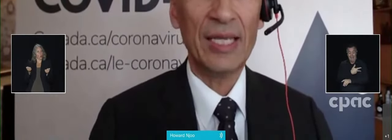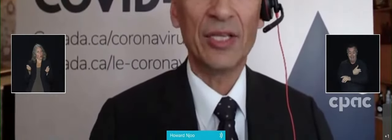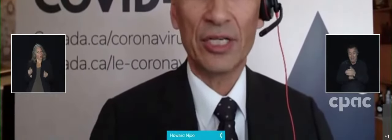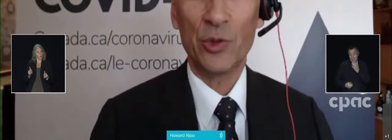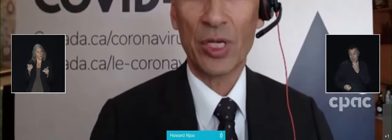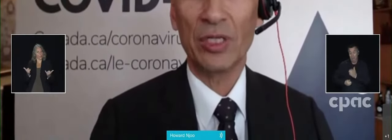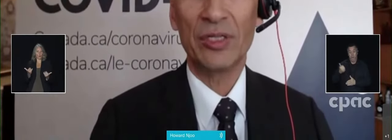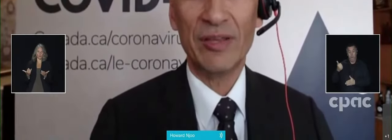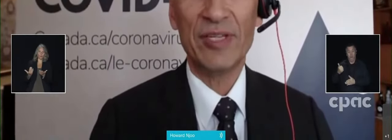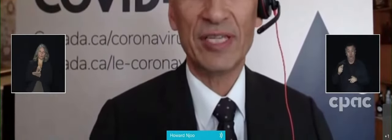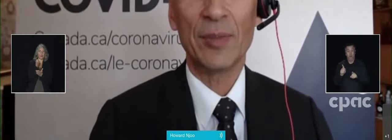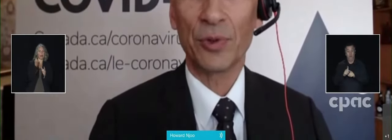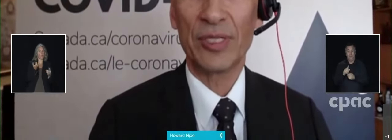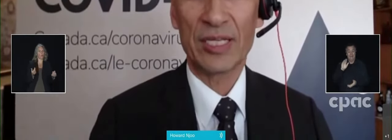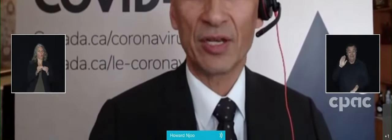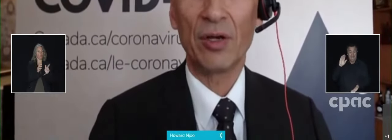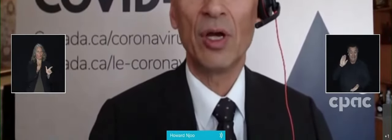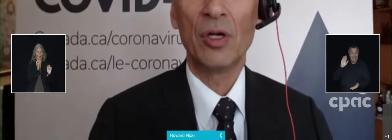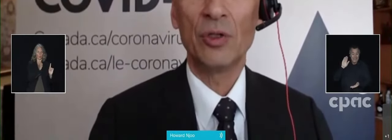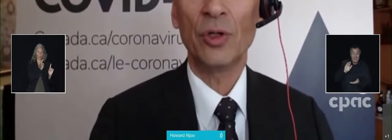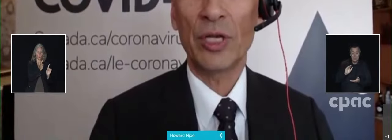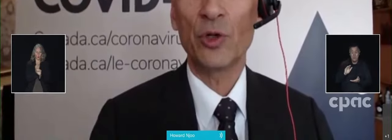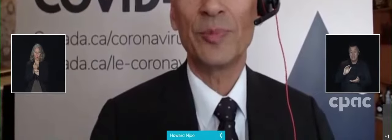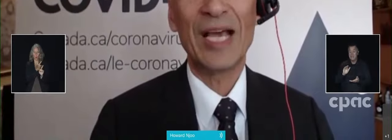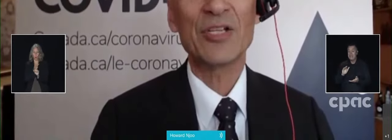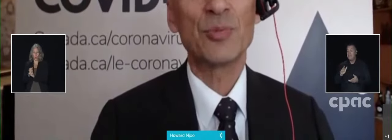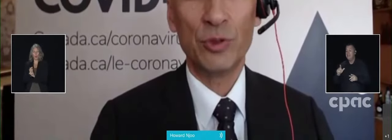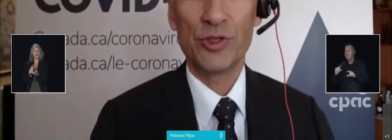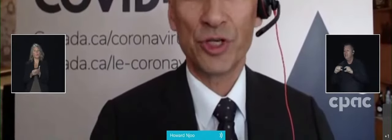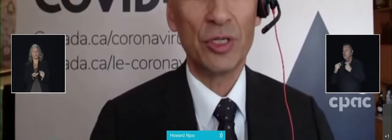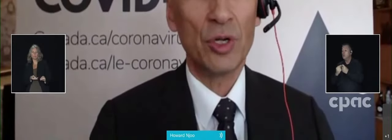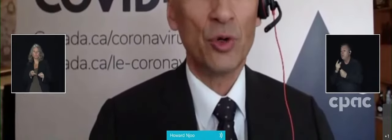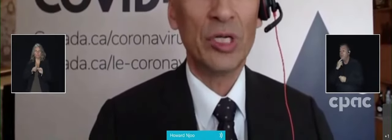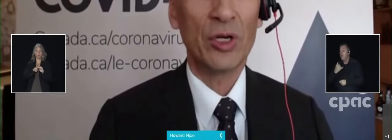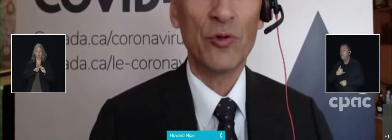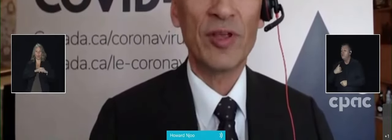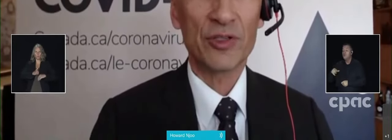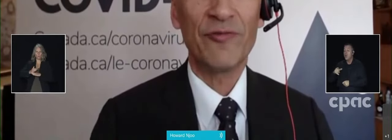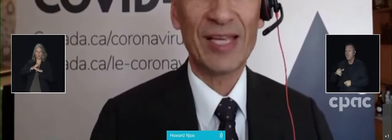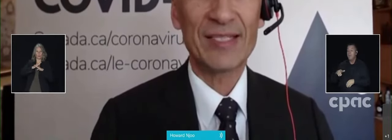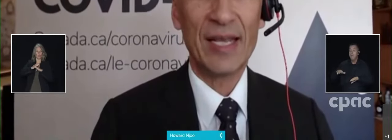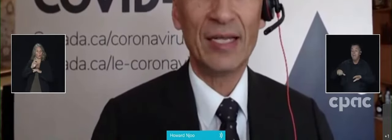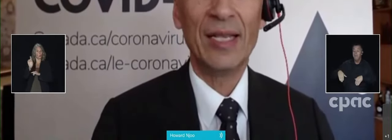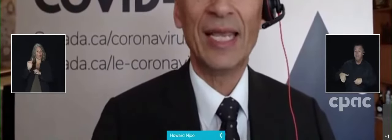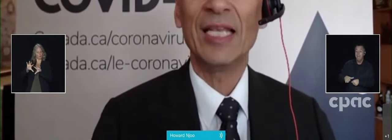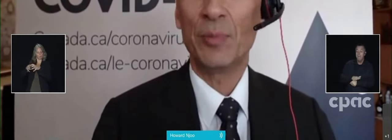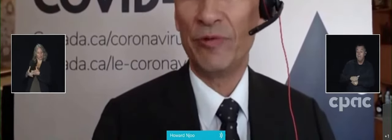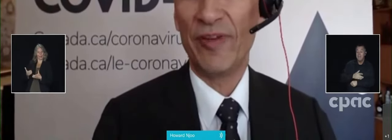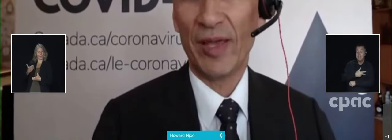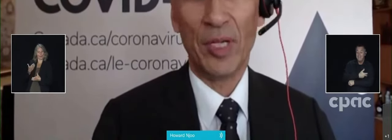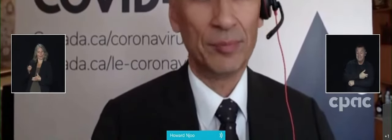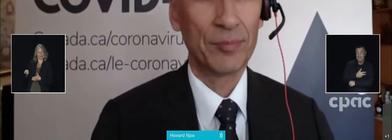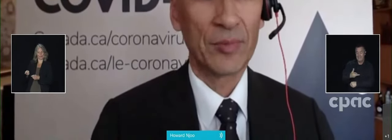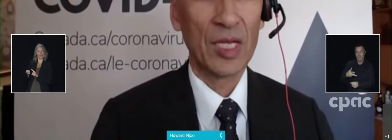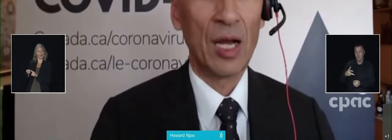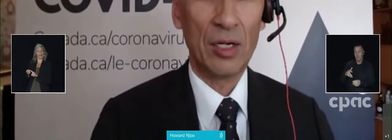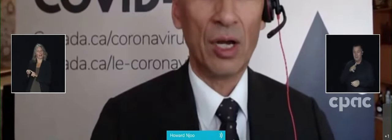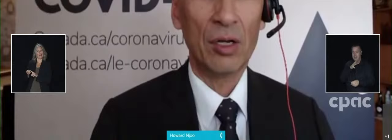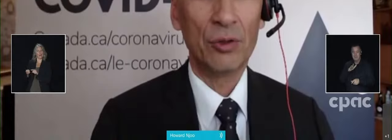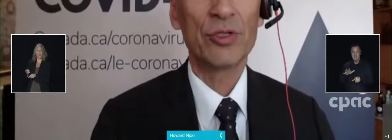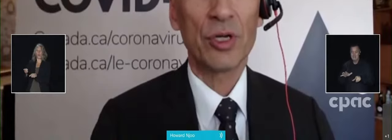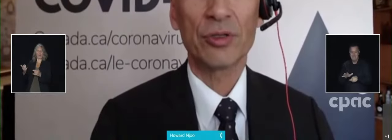et de réduire le déficit de protection dans les groupes d'âge plus jeunes où la couverture vaccinale est la plus faible.